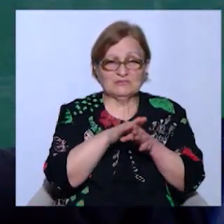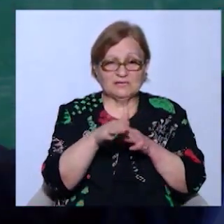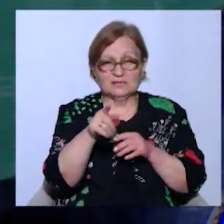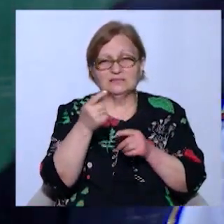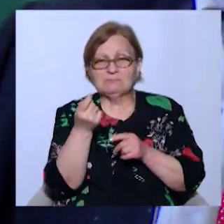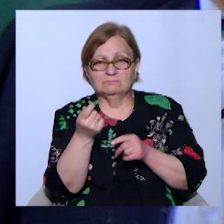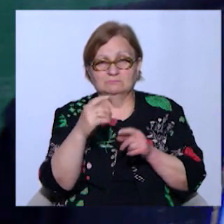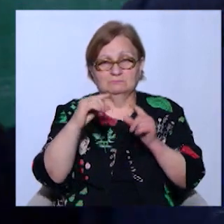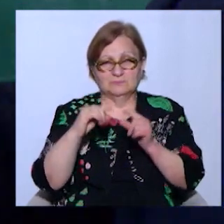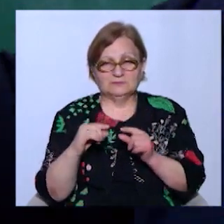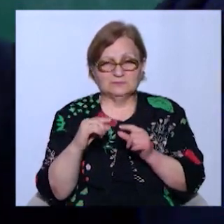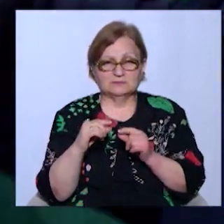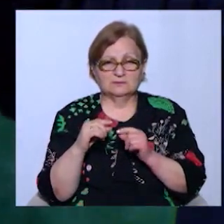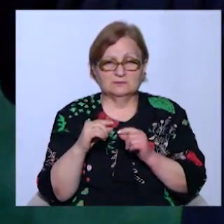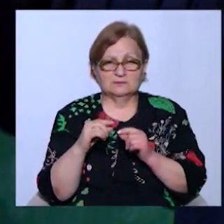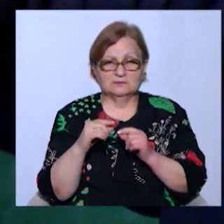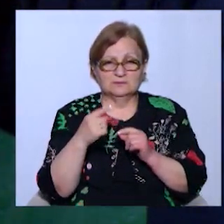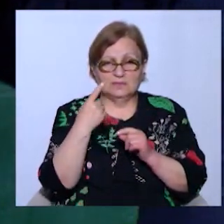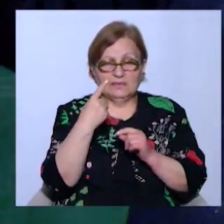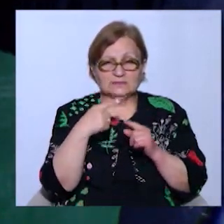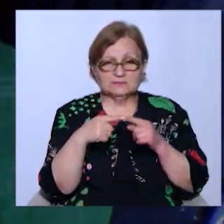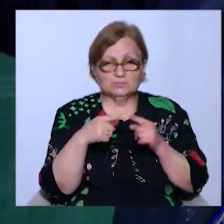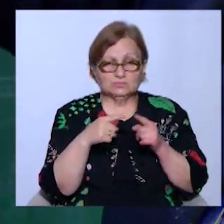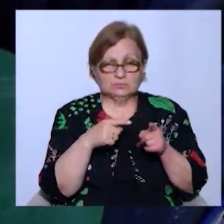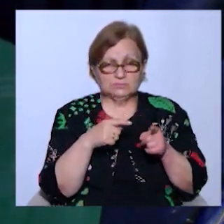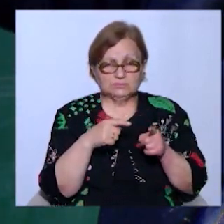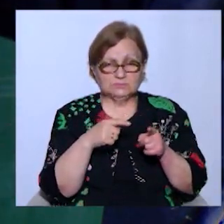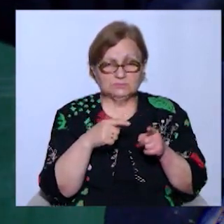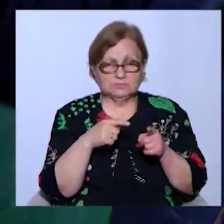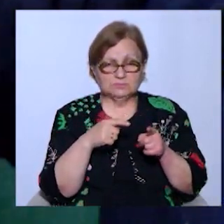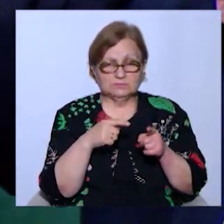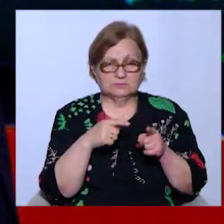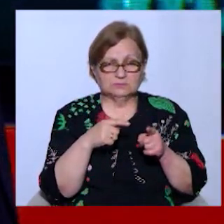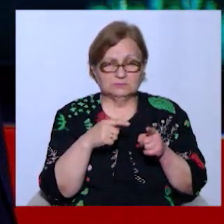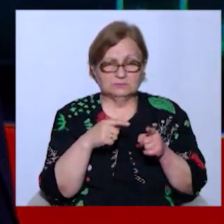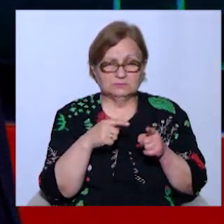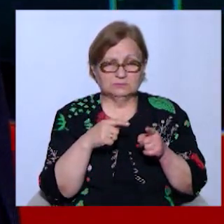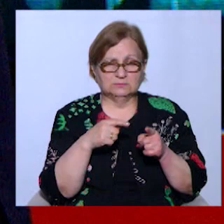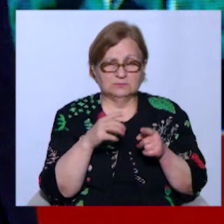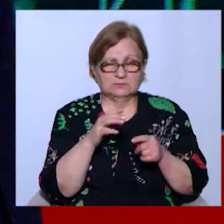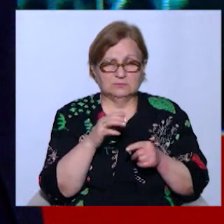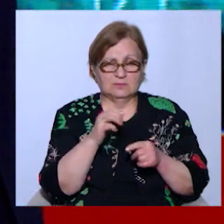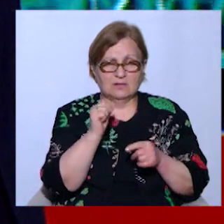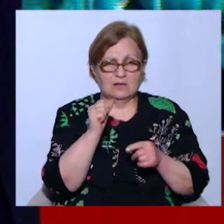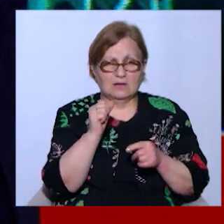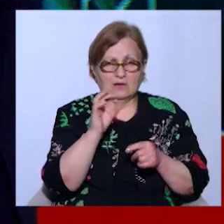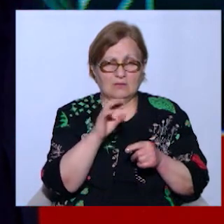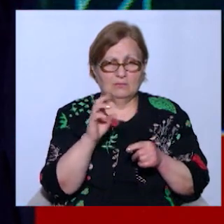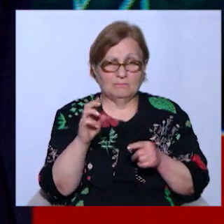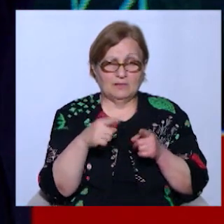რომ აი ამ ერთი კუთხის A, O, B